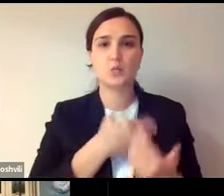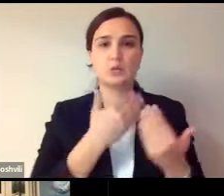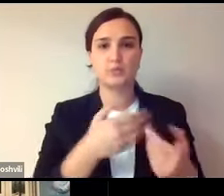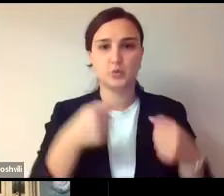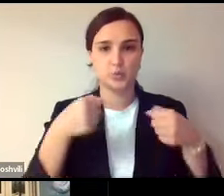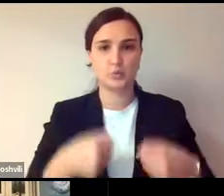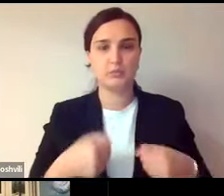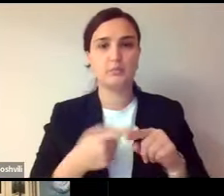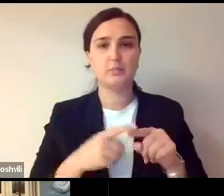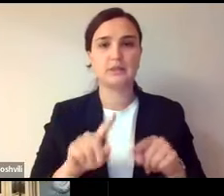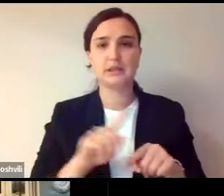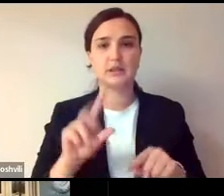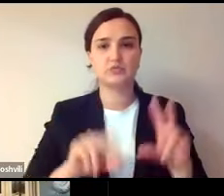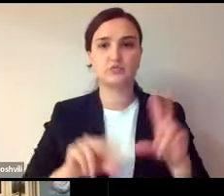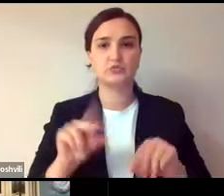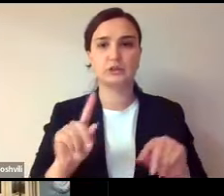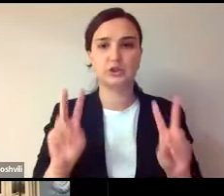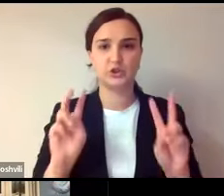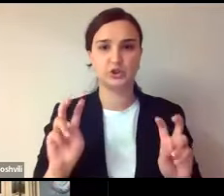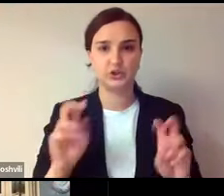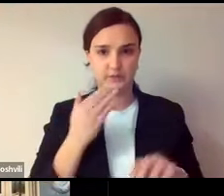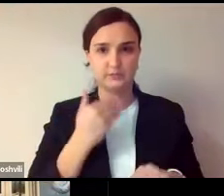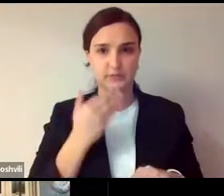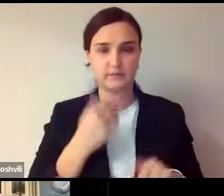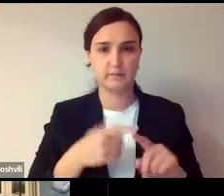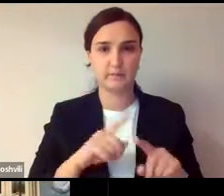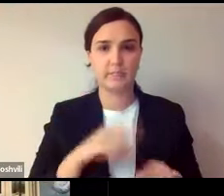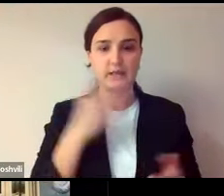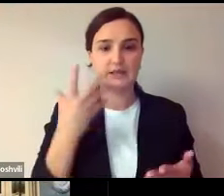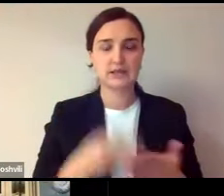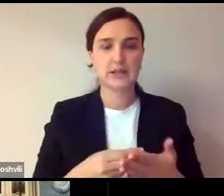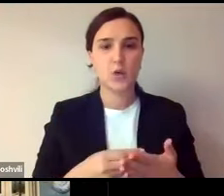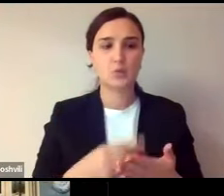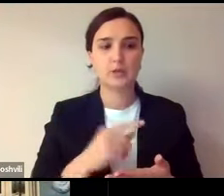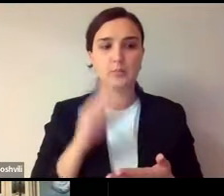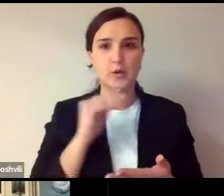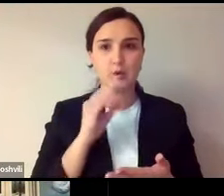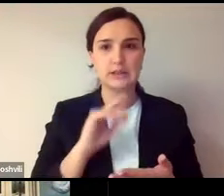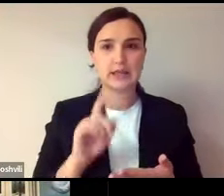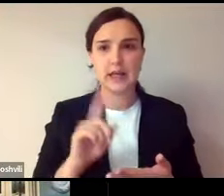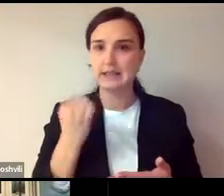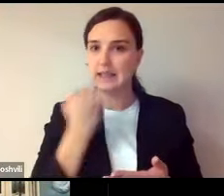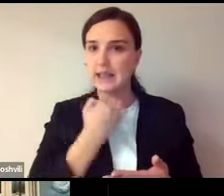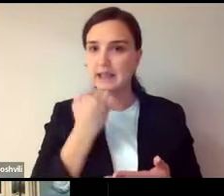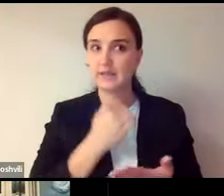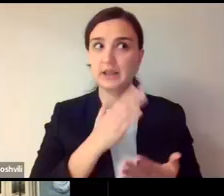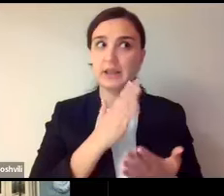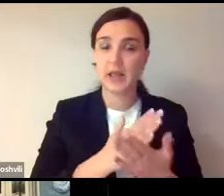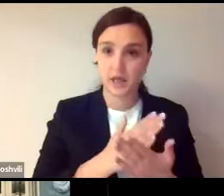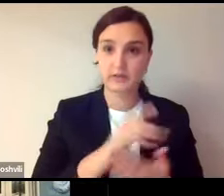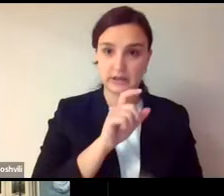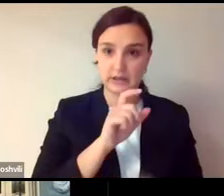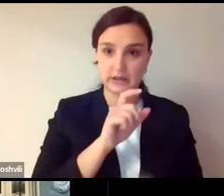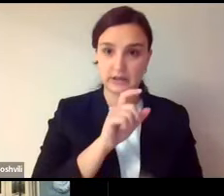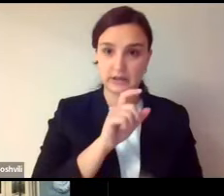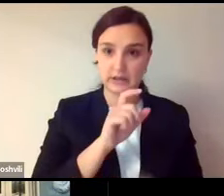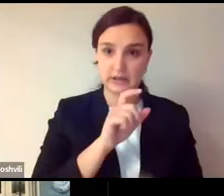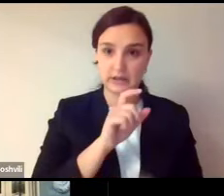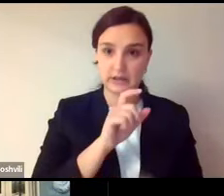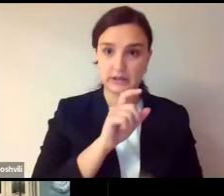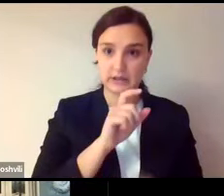ნიშნავს ეს? აი, საკუთრებაში როცა რაღაცა ნივთს ფლობ ადამიანი, შენ